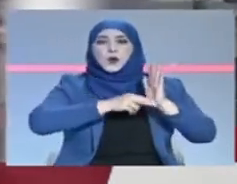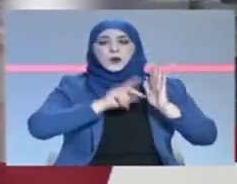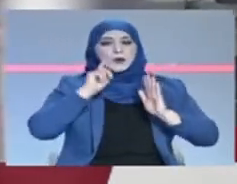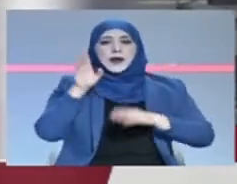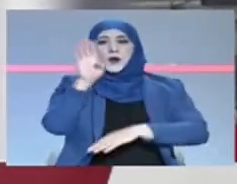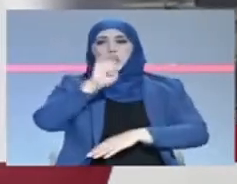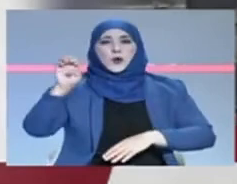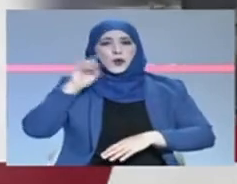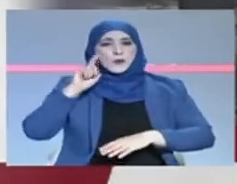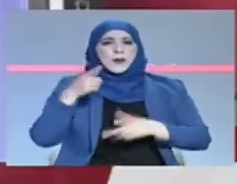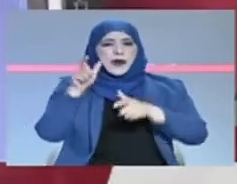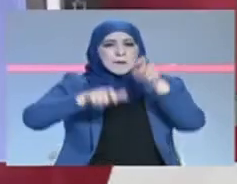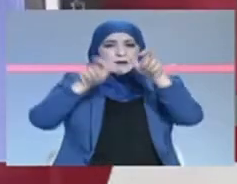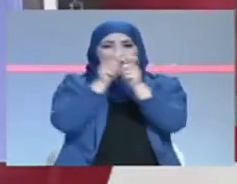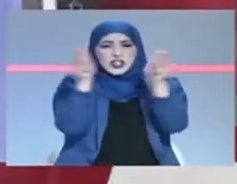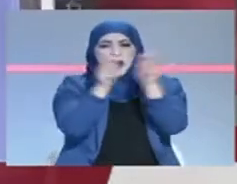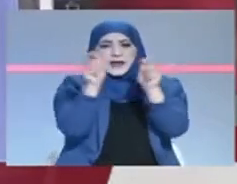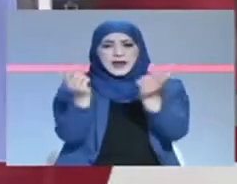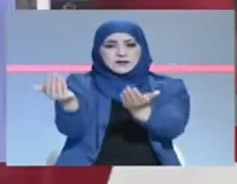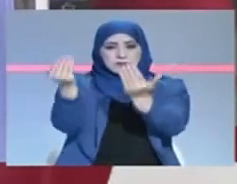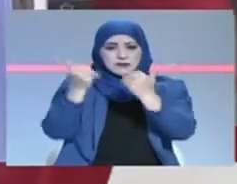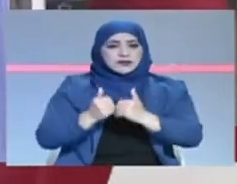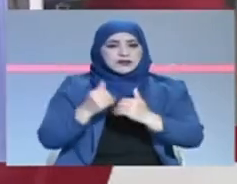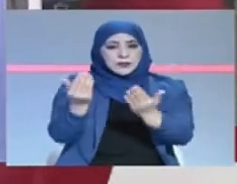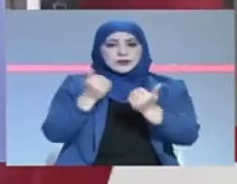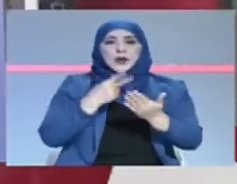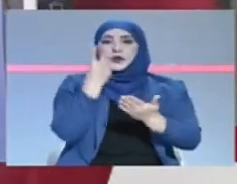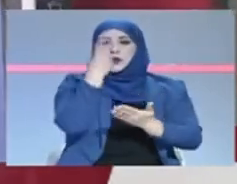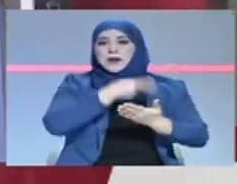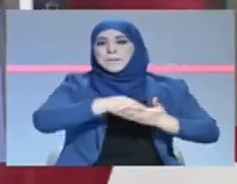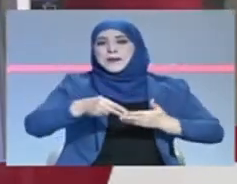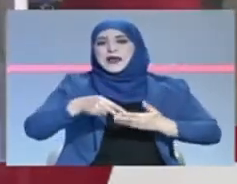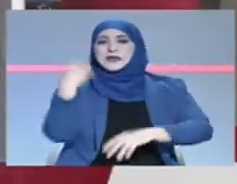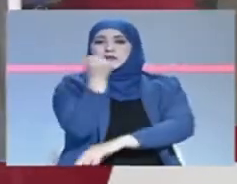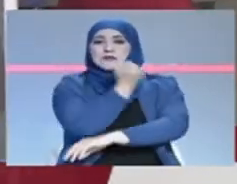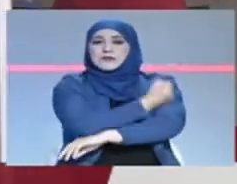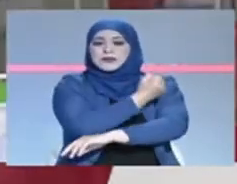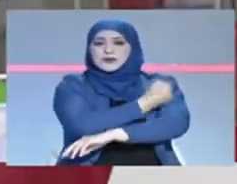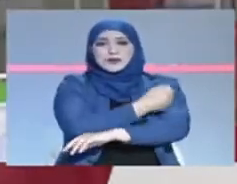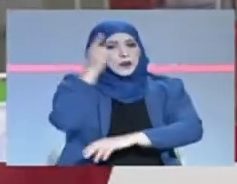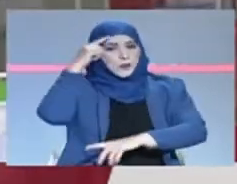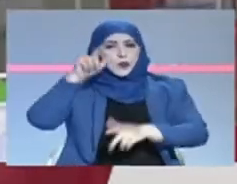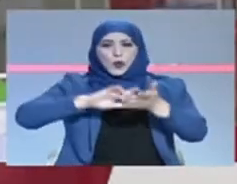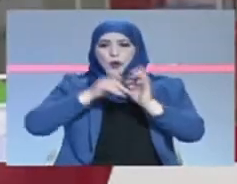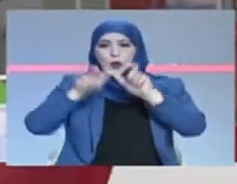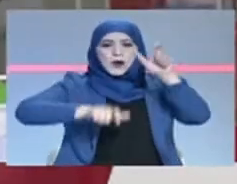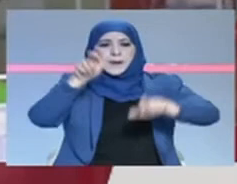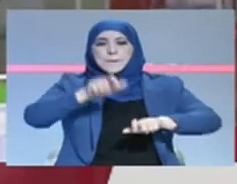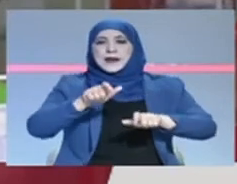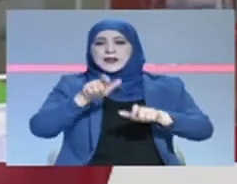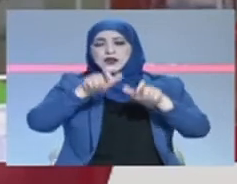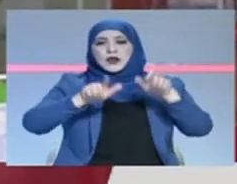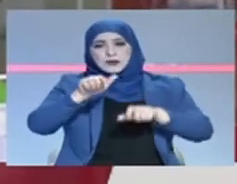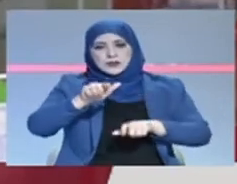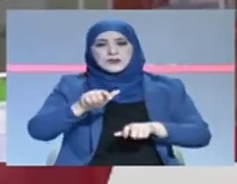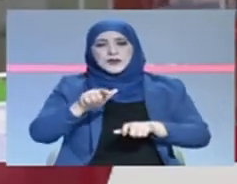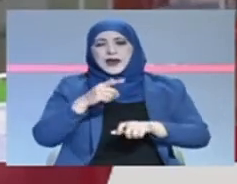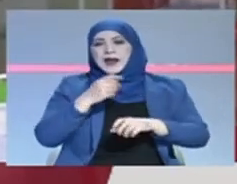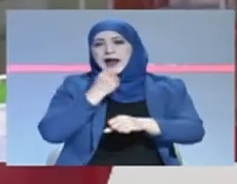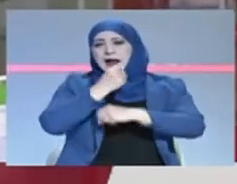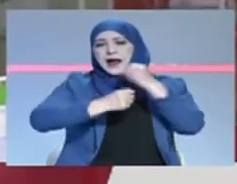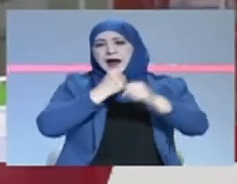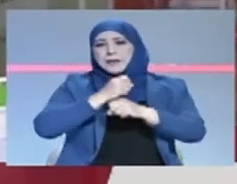من الموردين للحصول على أكثر من 2 مليار جرعة لقاح لتطعيم جميع سكانها البالغين خلال العام